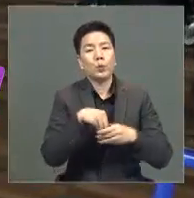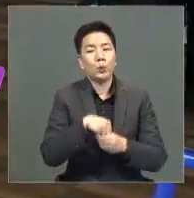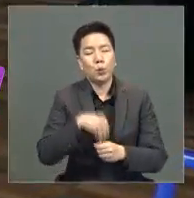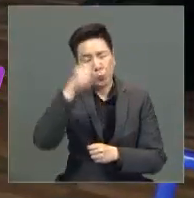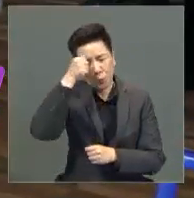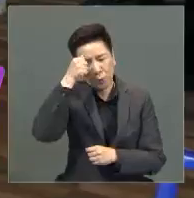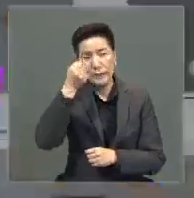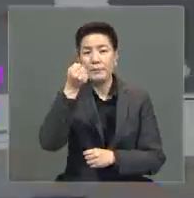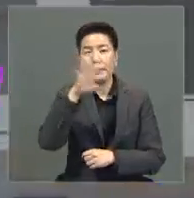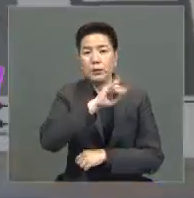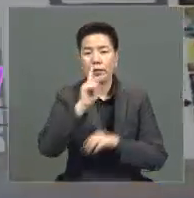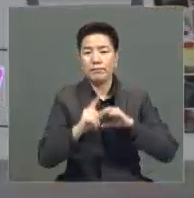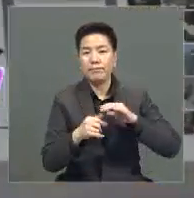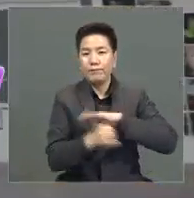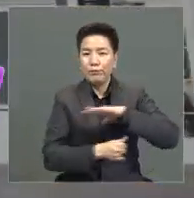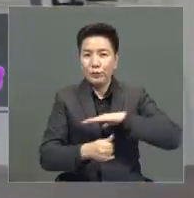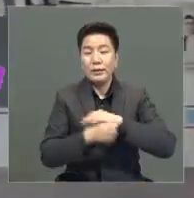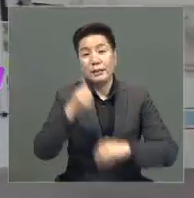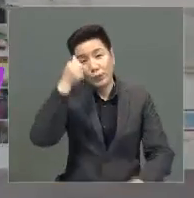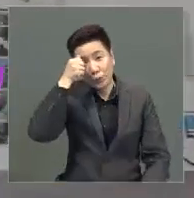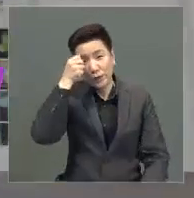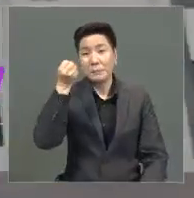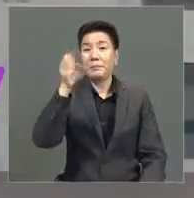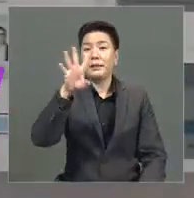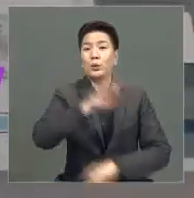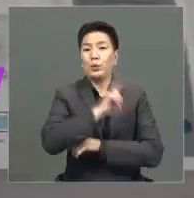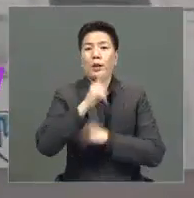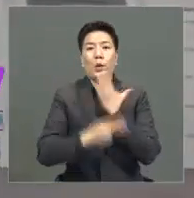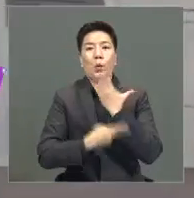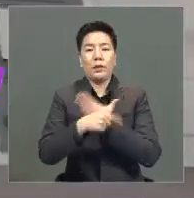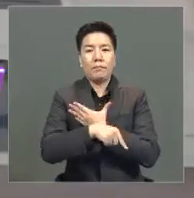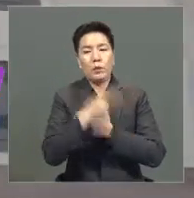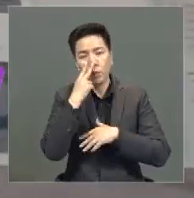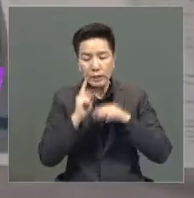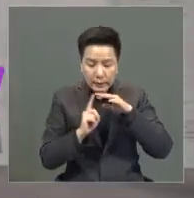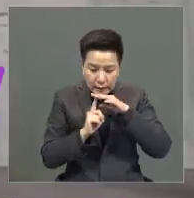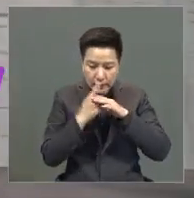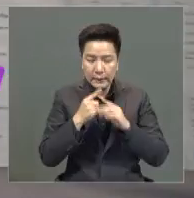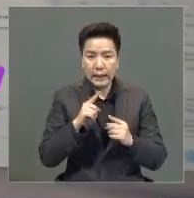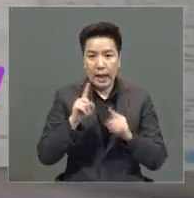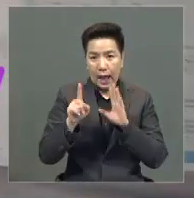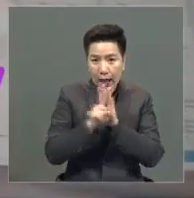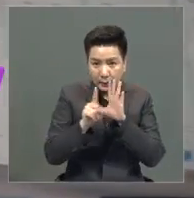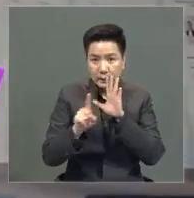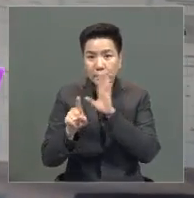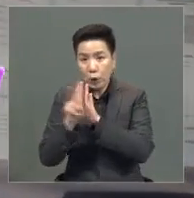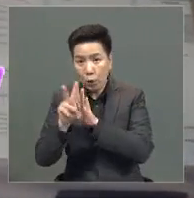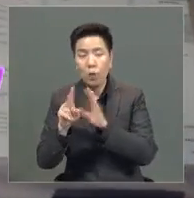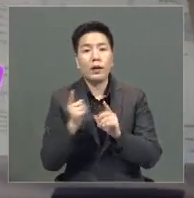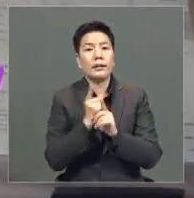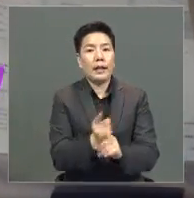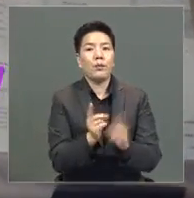14วันที่โรงแรมที่พักซึ่งในระหว่างที่เข้าไปกักตัวเนี่ยนะคะก็จะทำการตรวจหาเชื้ออีก2ครั้งตามหลัก